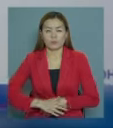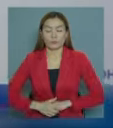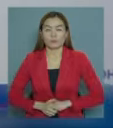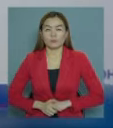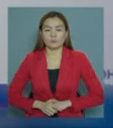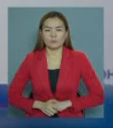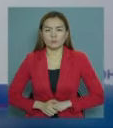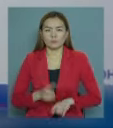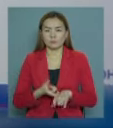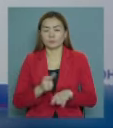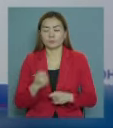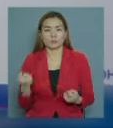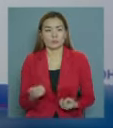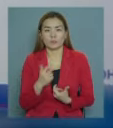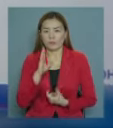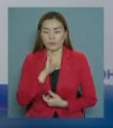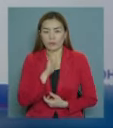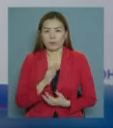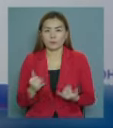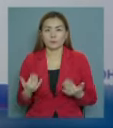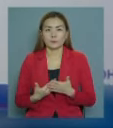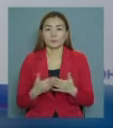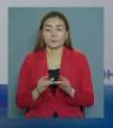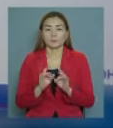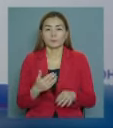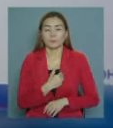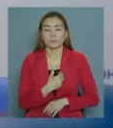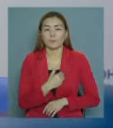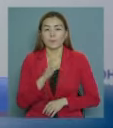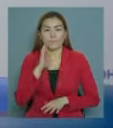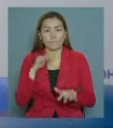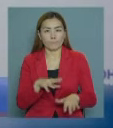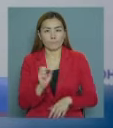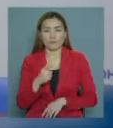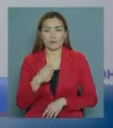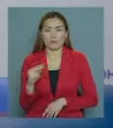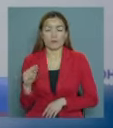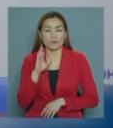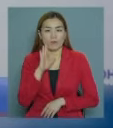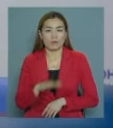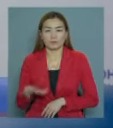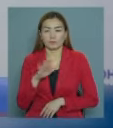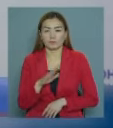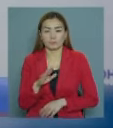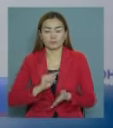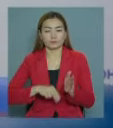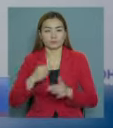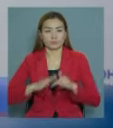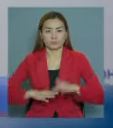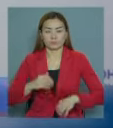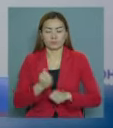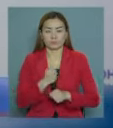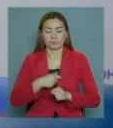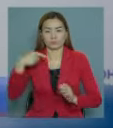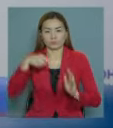деңгейі өте төмен түсіп кетті. Мысалы айтсақ, қазір Жайық және Қиғаш өзендеріне сағалық кеңістіктің